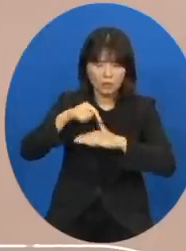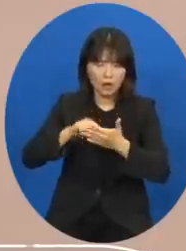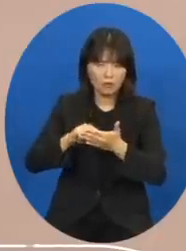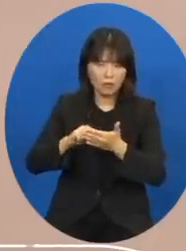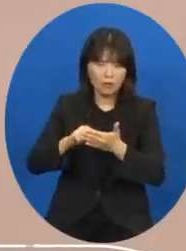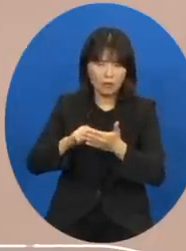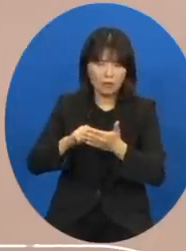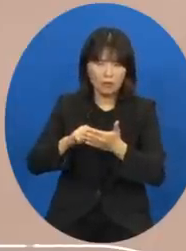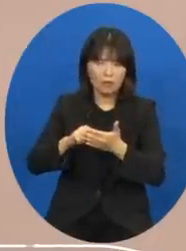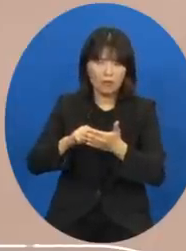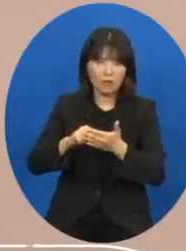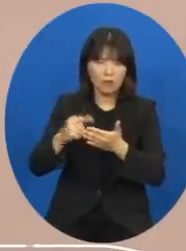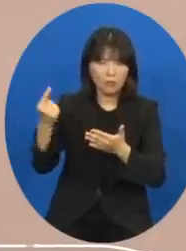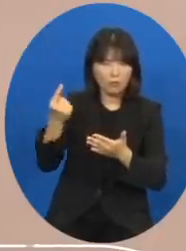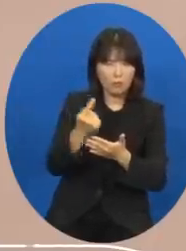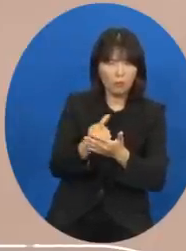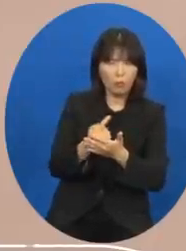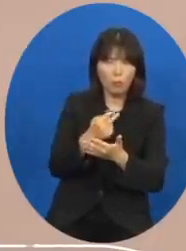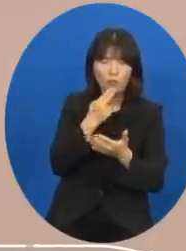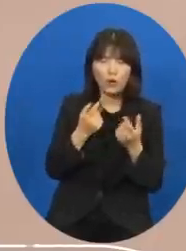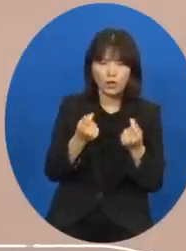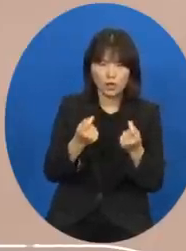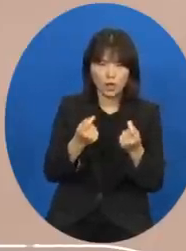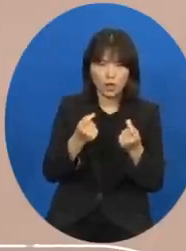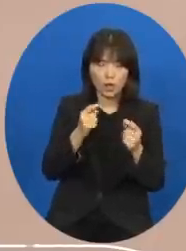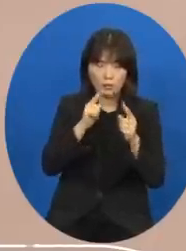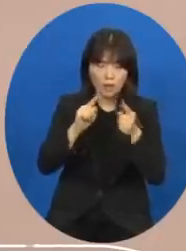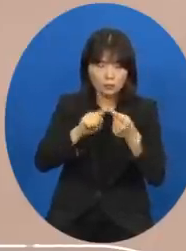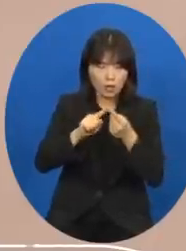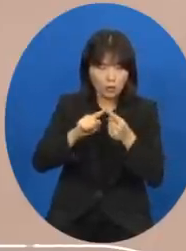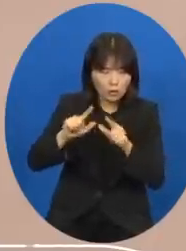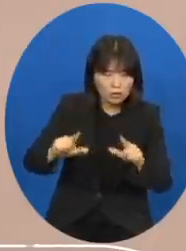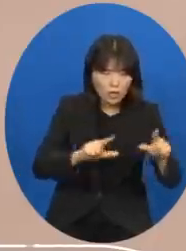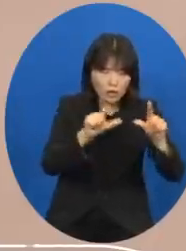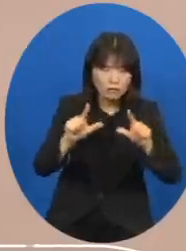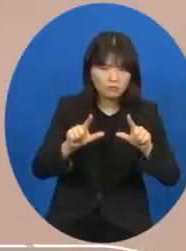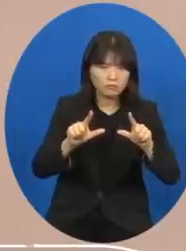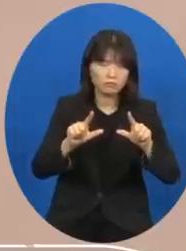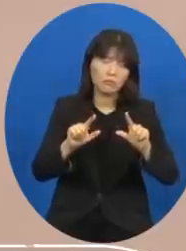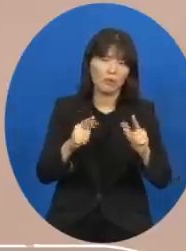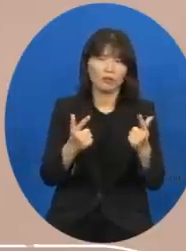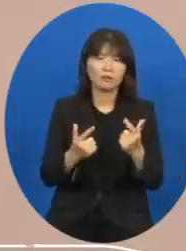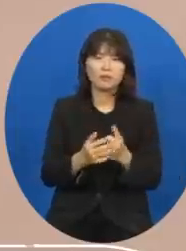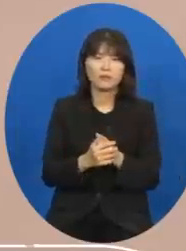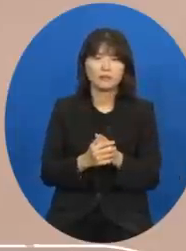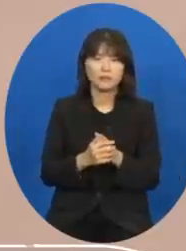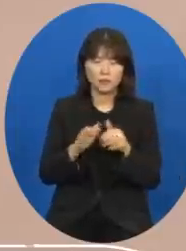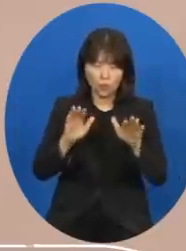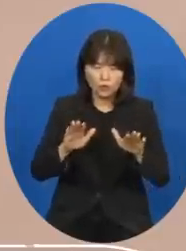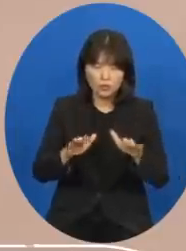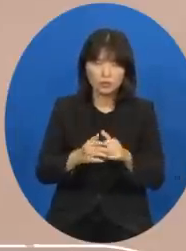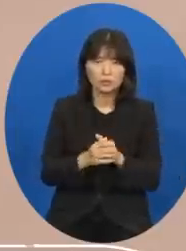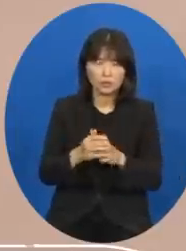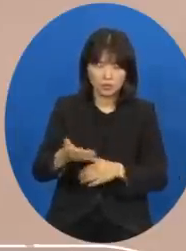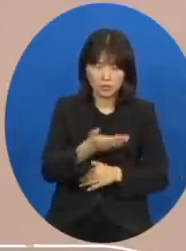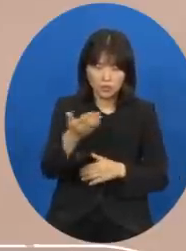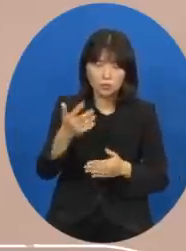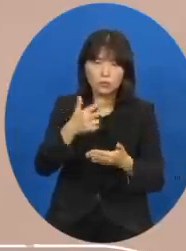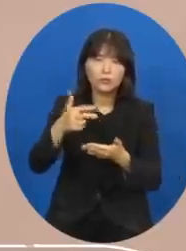않아요. 말씀대로 살아가는 삶은 아니에요. 오늘 이 시간에 여러분이